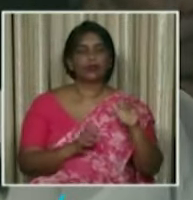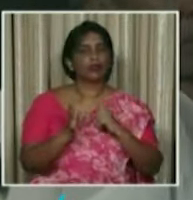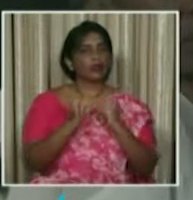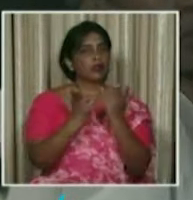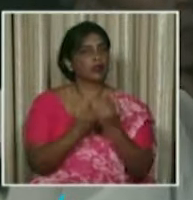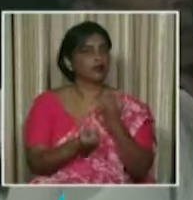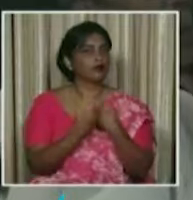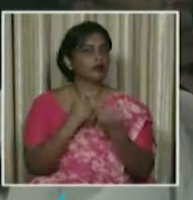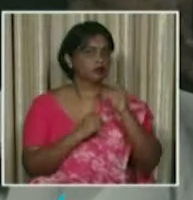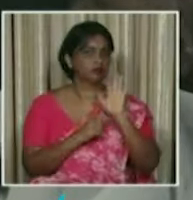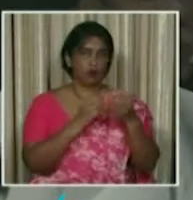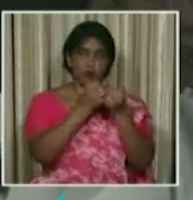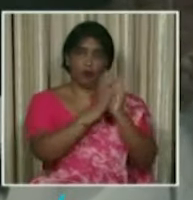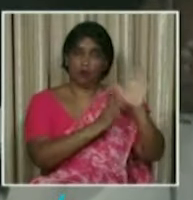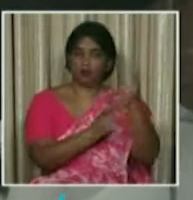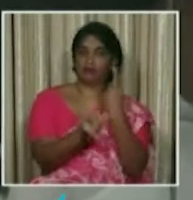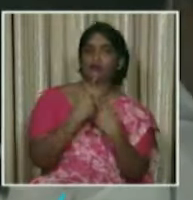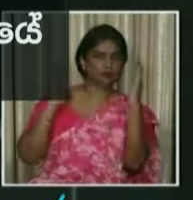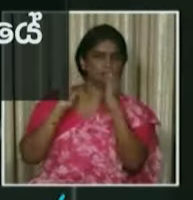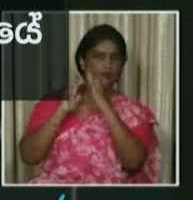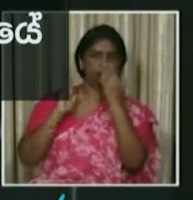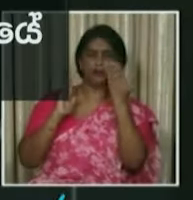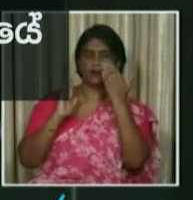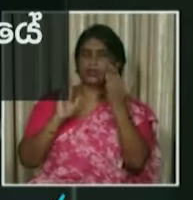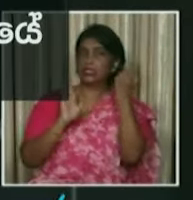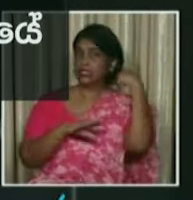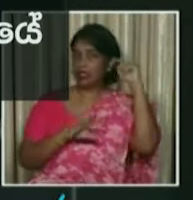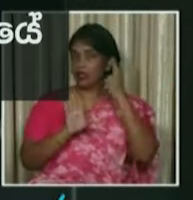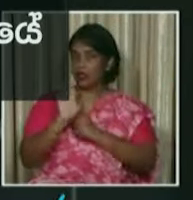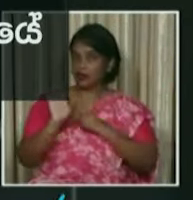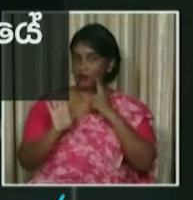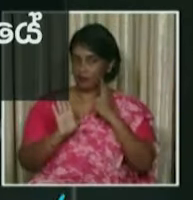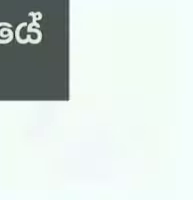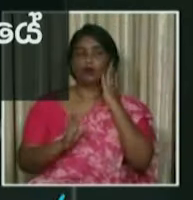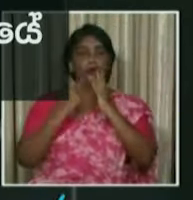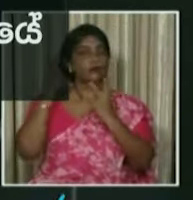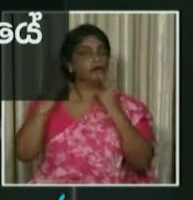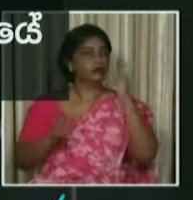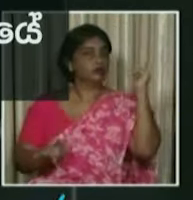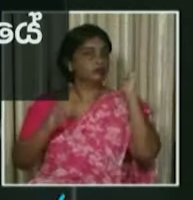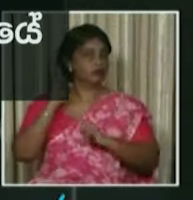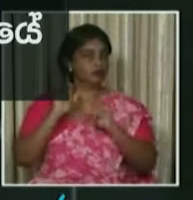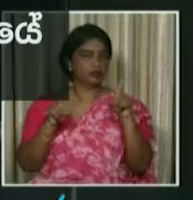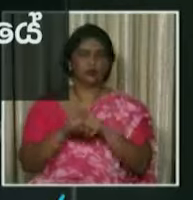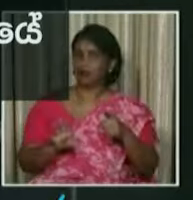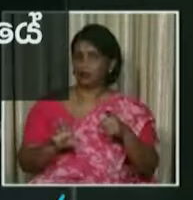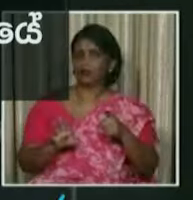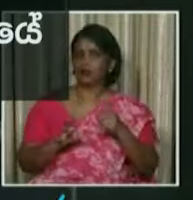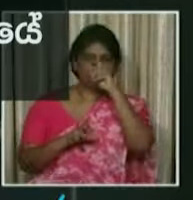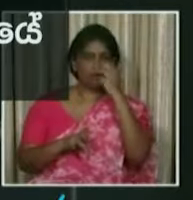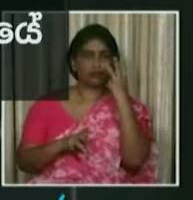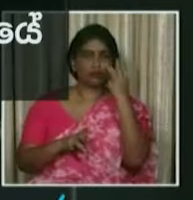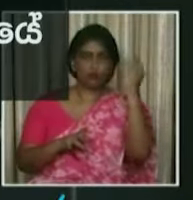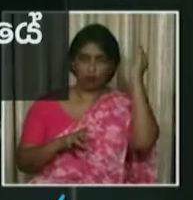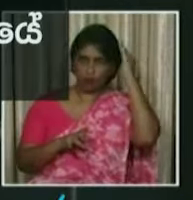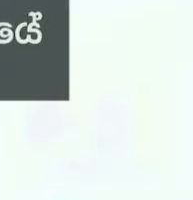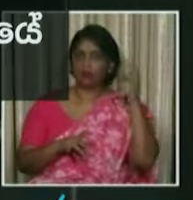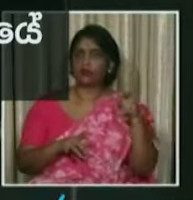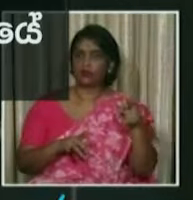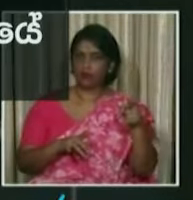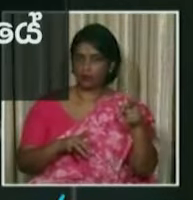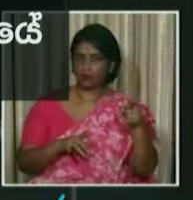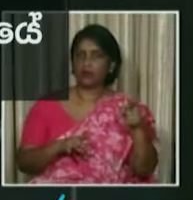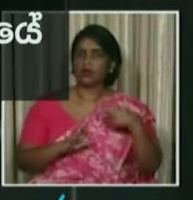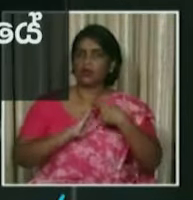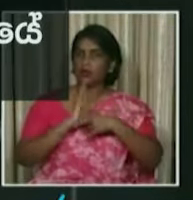විගණනයක් පටන් අරන් තියෙනවා කියලා. අපි කියන්නත් කලින් heavy drop of tourism arrivals in the country has been observed. I question the